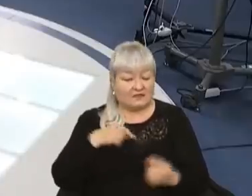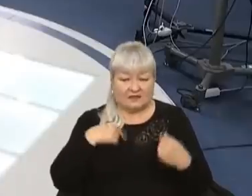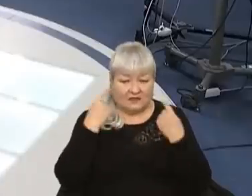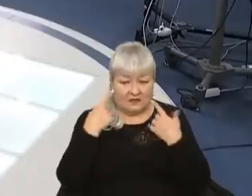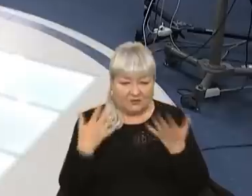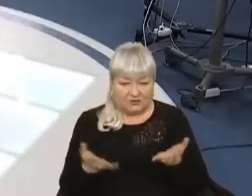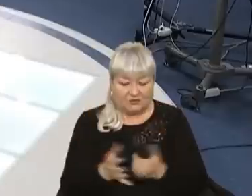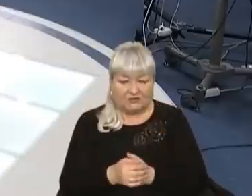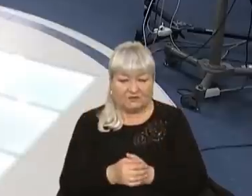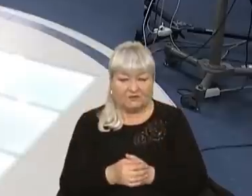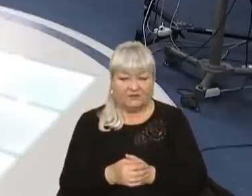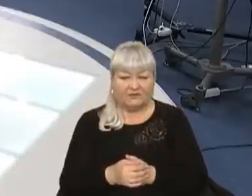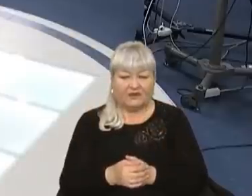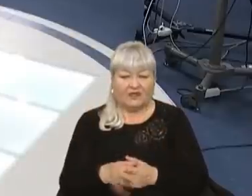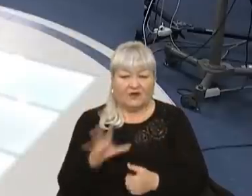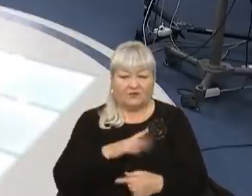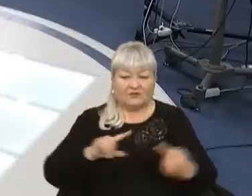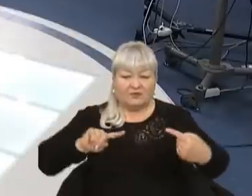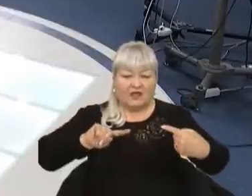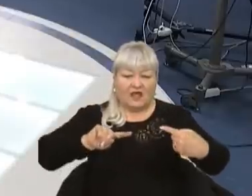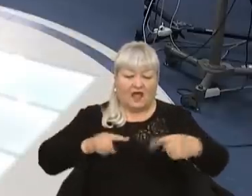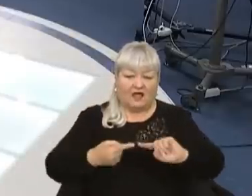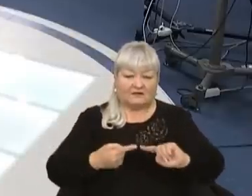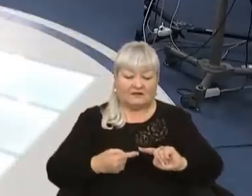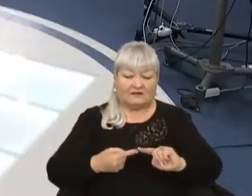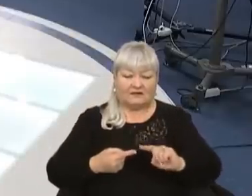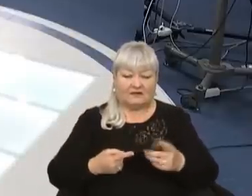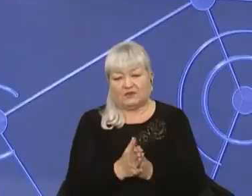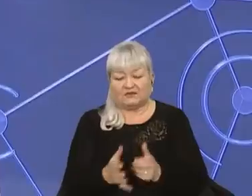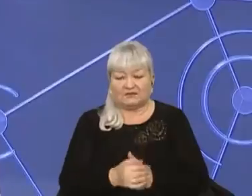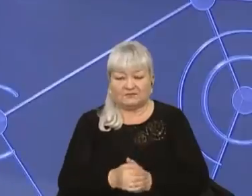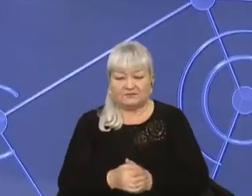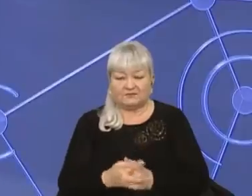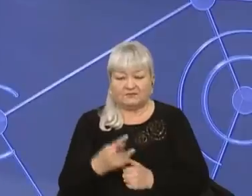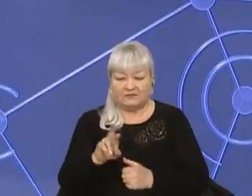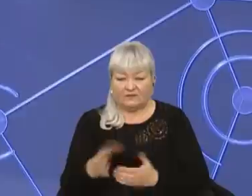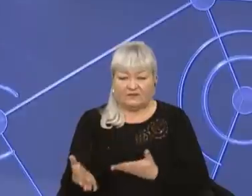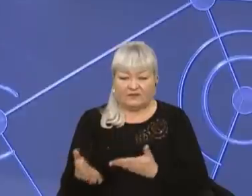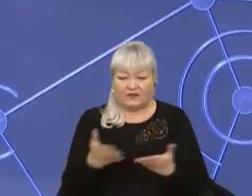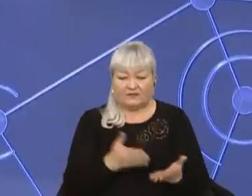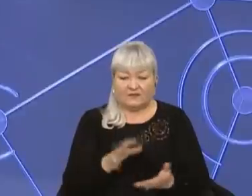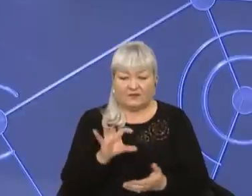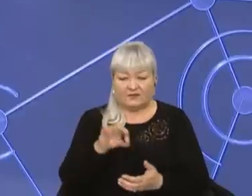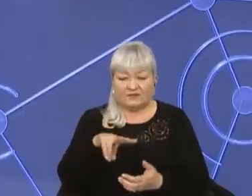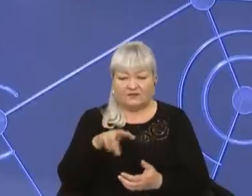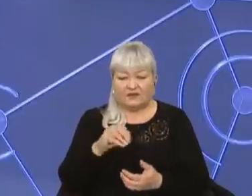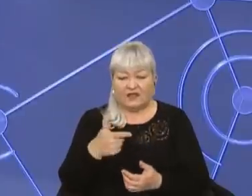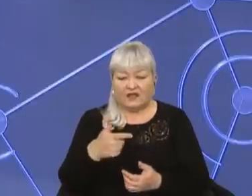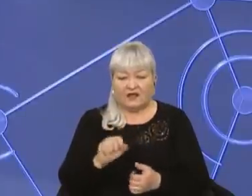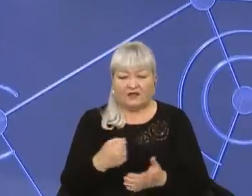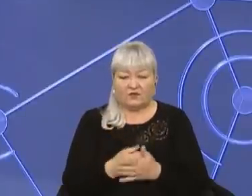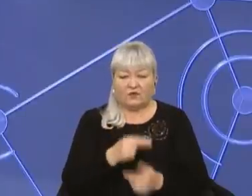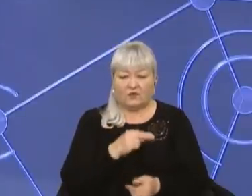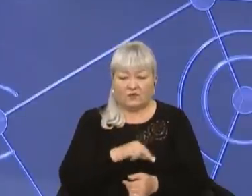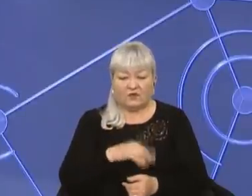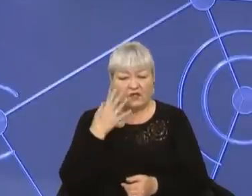нас агітація або антиагітація впродовж сьогоднішнього ефіру. Я запросив Олега до роботи,